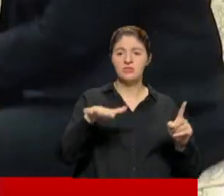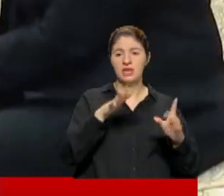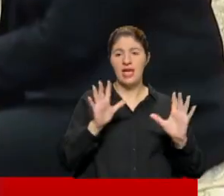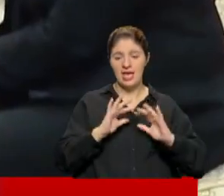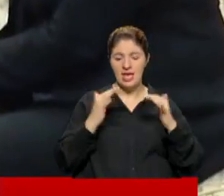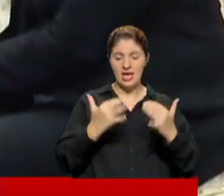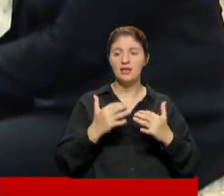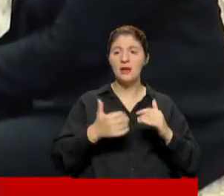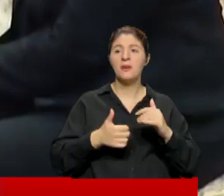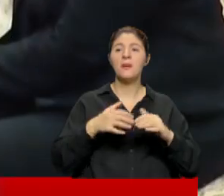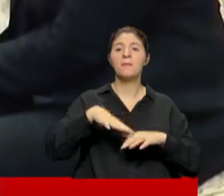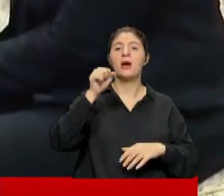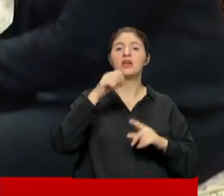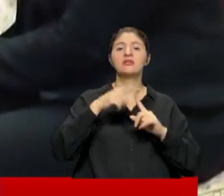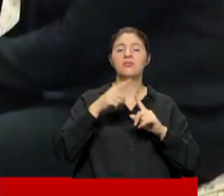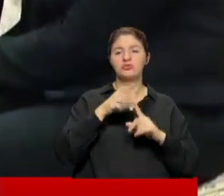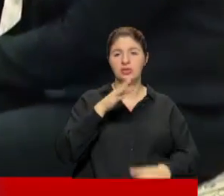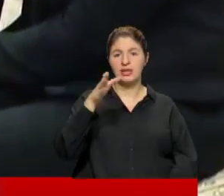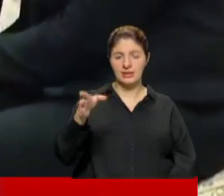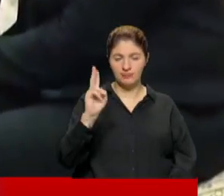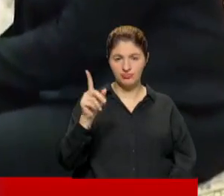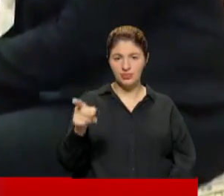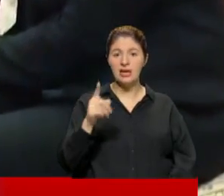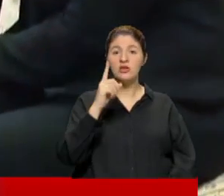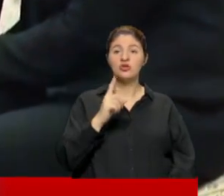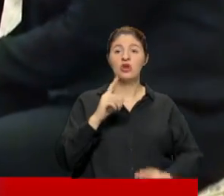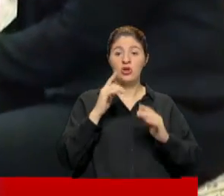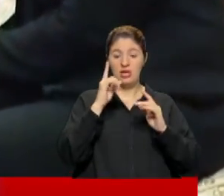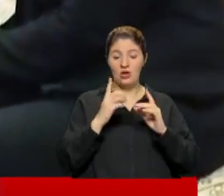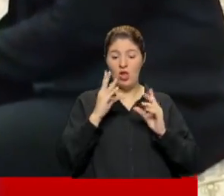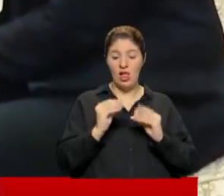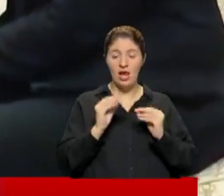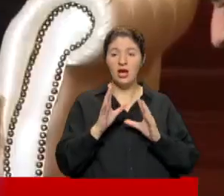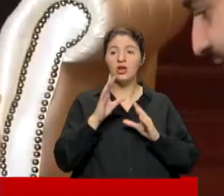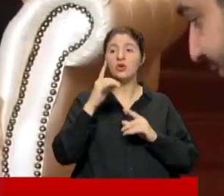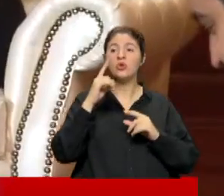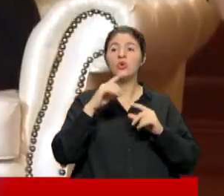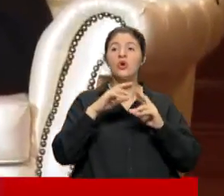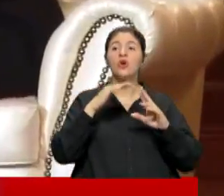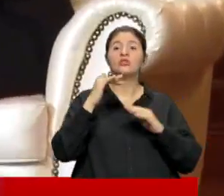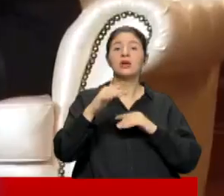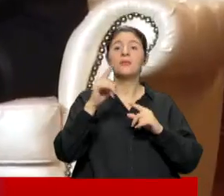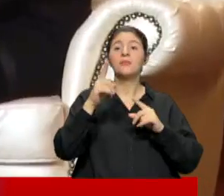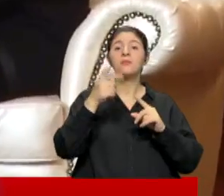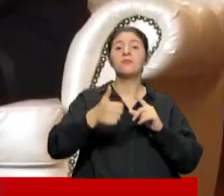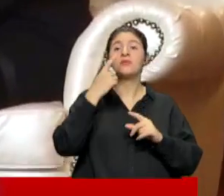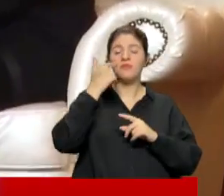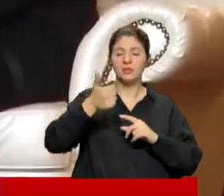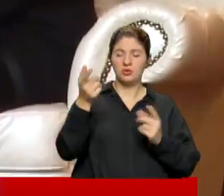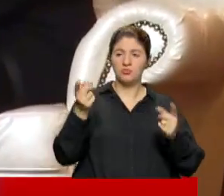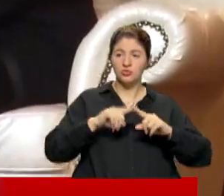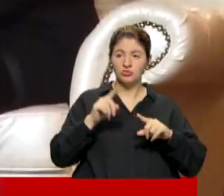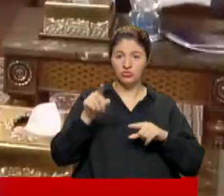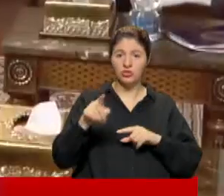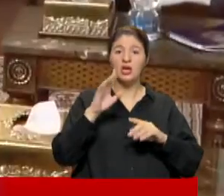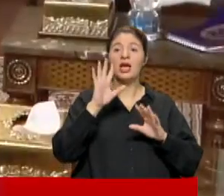heyet Başkent trablus'a gitti Türk heyeti ilk olarak ulusal Birlik Hükümeti başbakanı Abdülhamit dibey Bey ile bir araya geldi Masada en